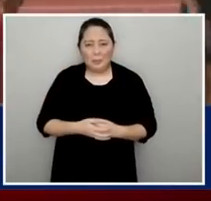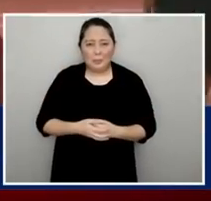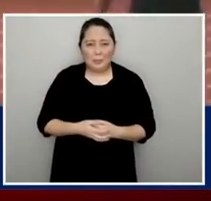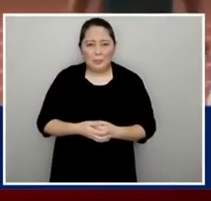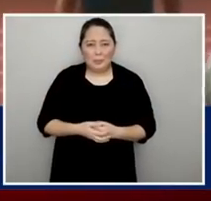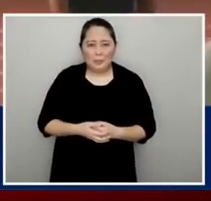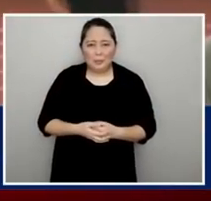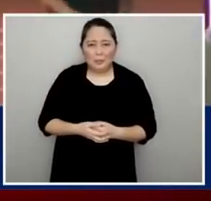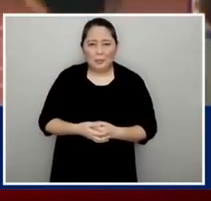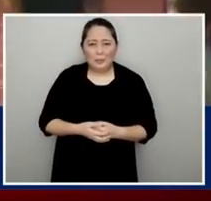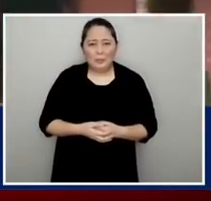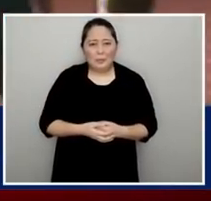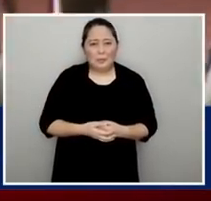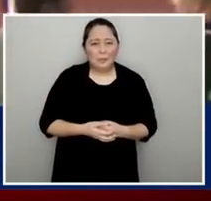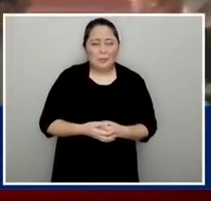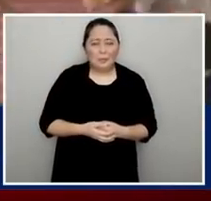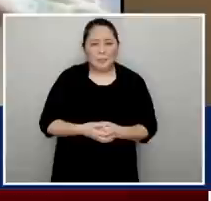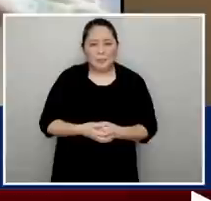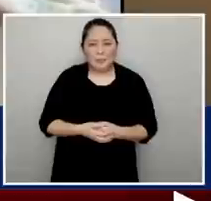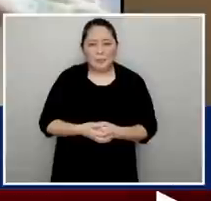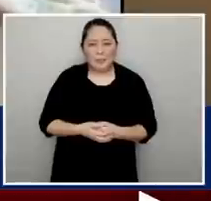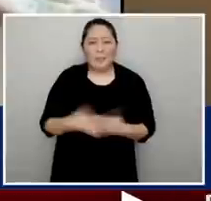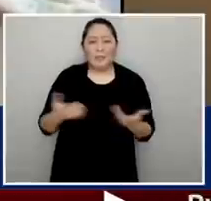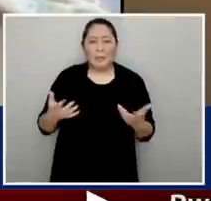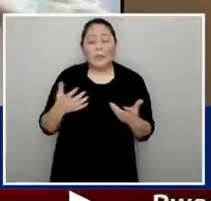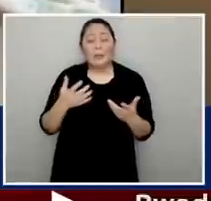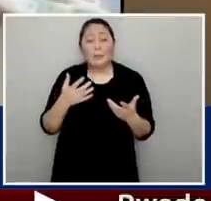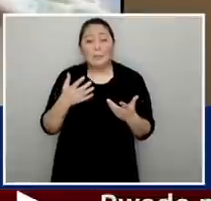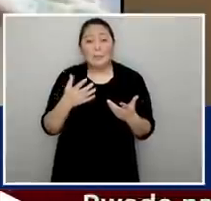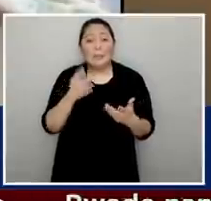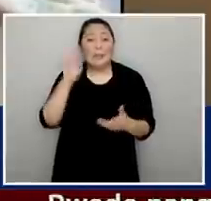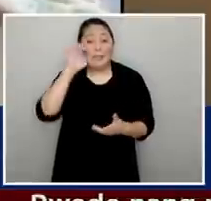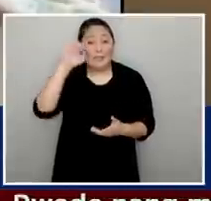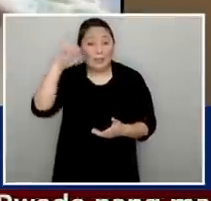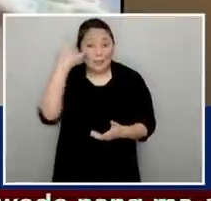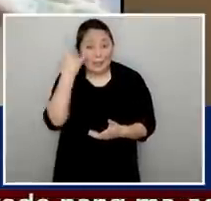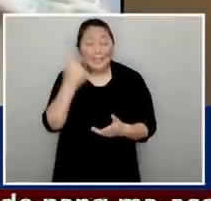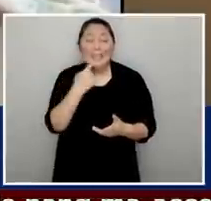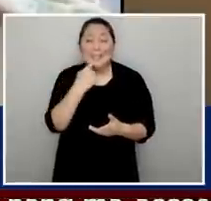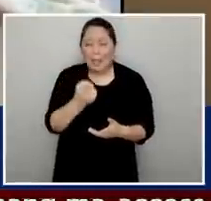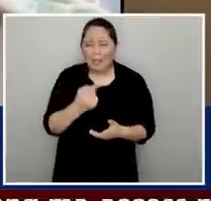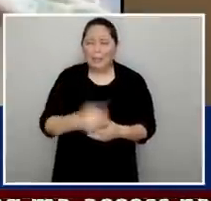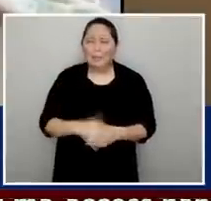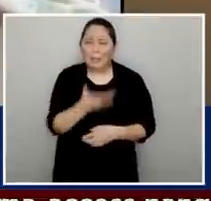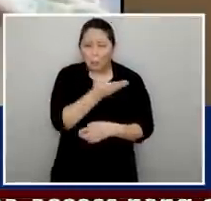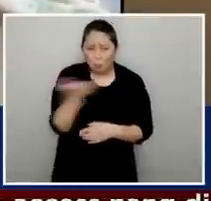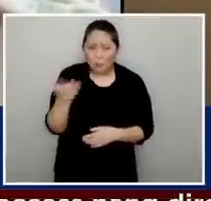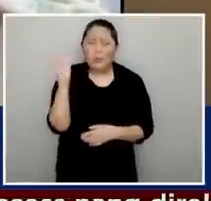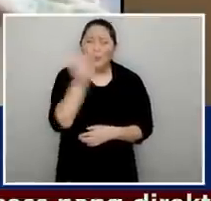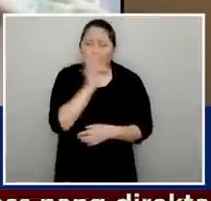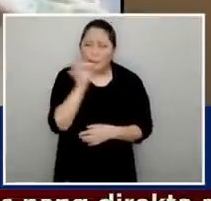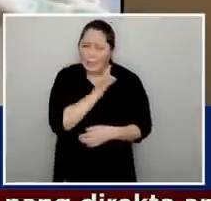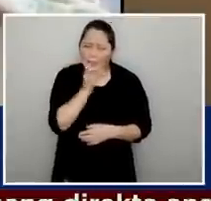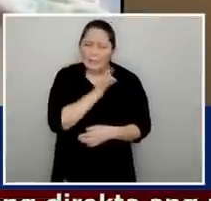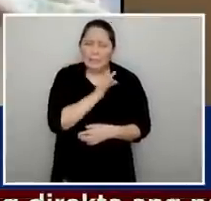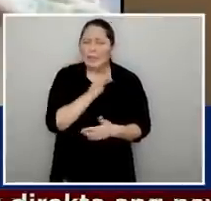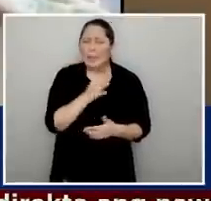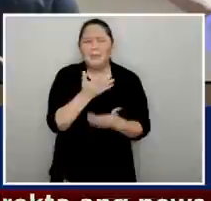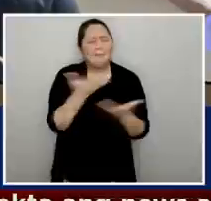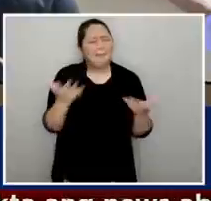are just out of this world great. You know, I can't express how lucky I am to be a Filipino